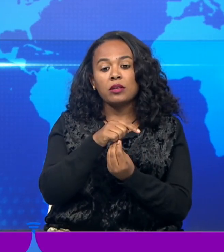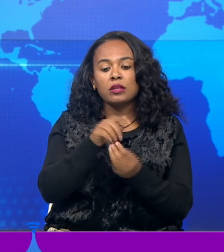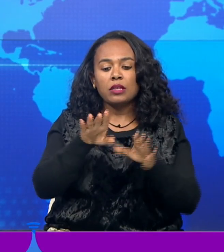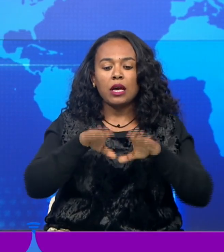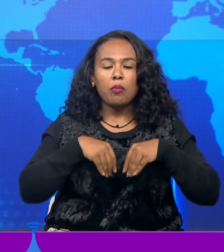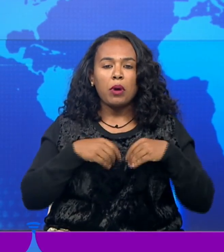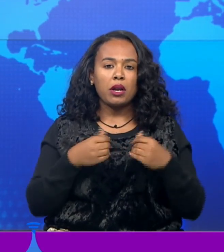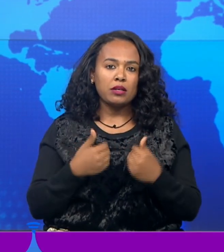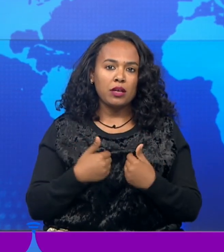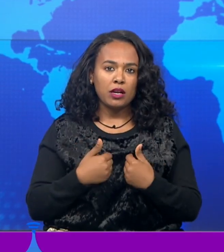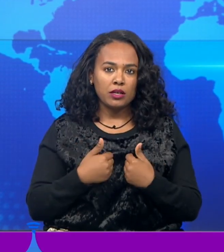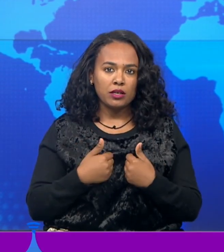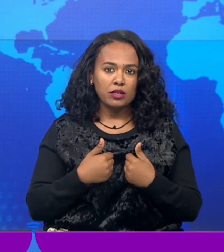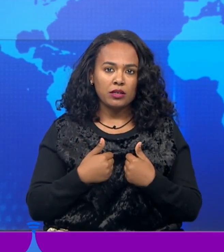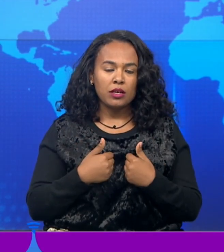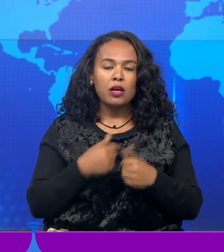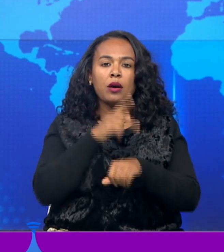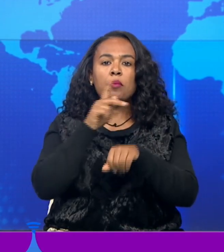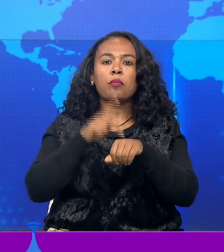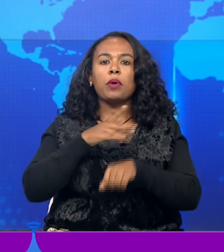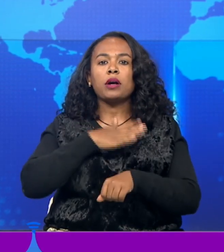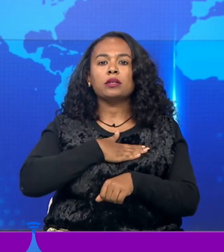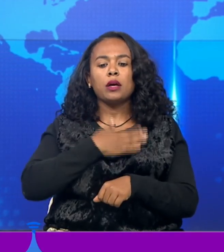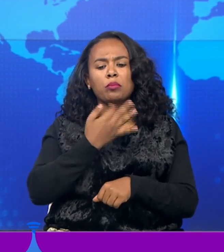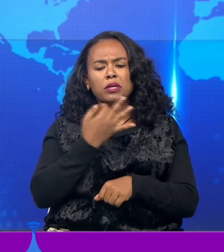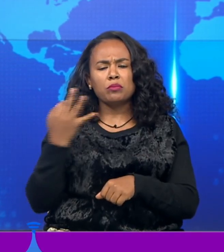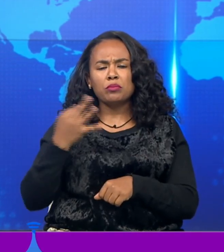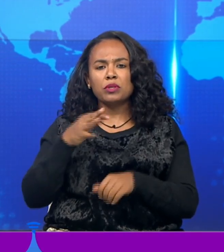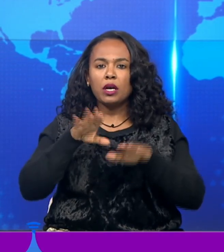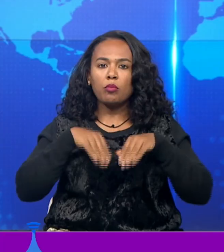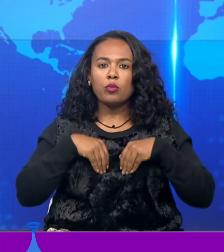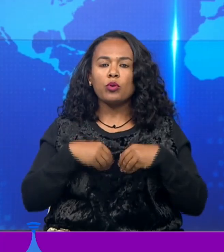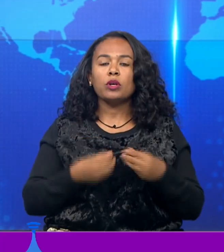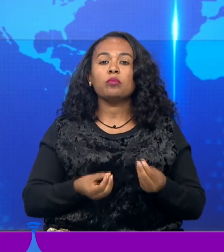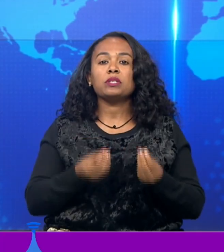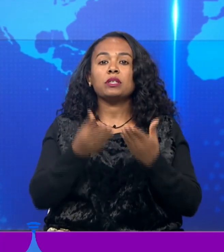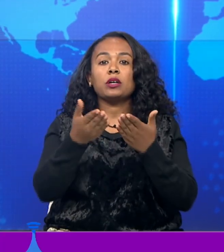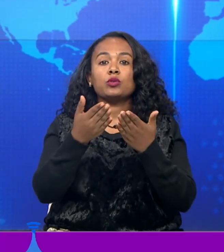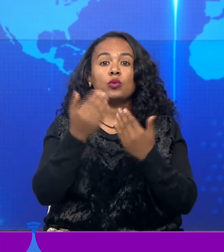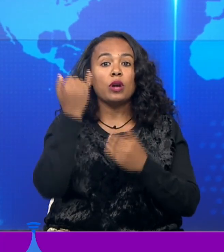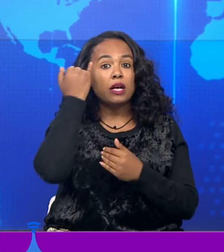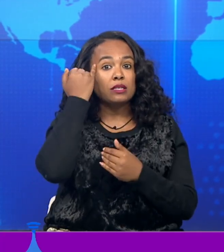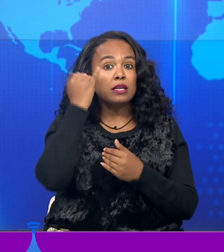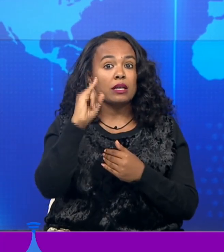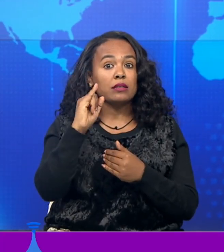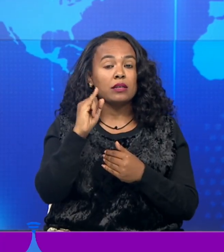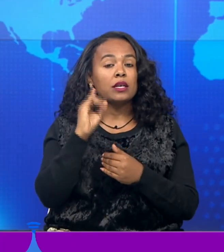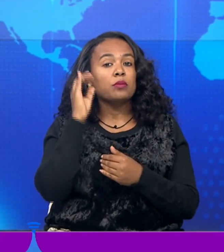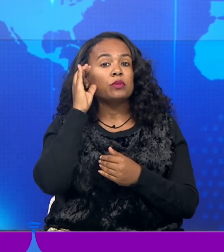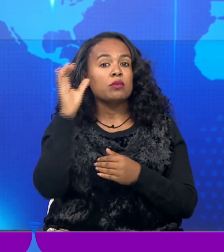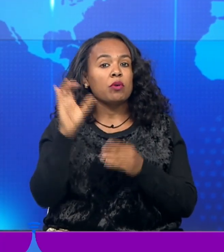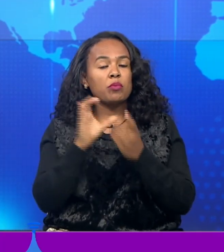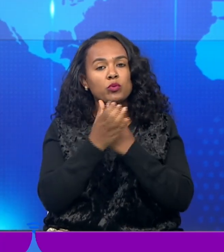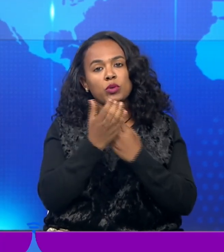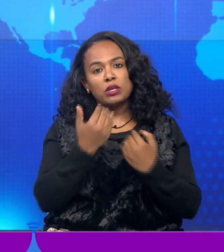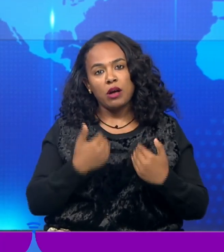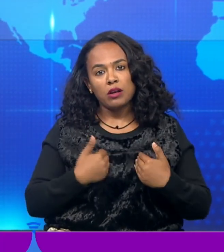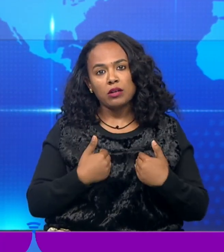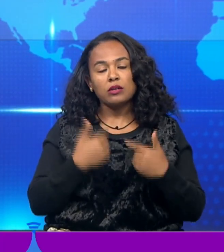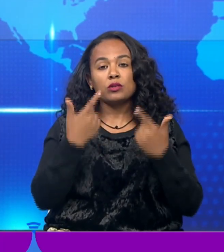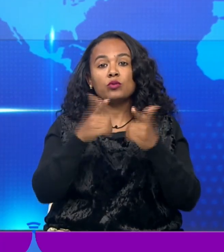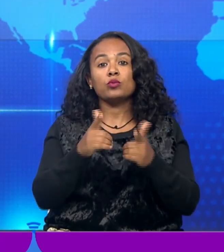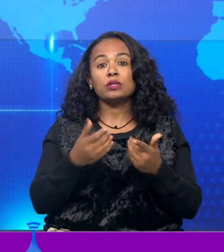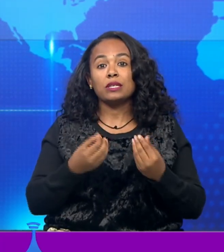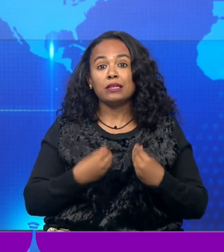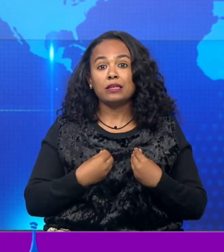ተቀባይነት አለኝ። ፓርቲም በደንብ ተቀብሎ የምሰጣቸውን አስተያየት የሚሰባበት ሁኔታ አለ። ስለዚህ እድሉ